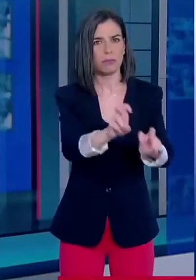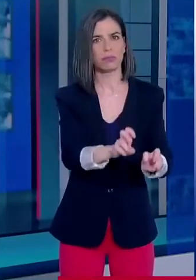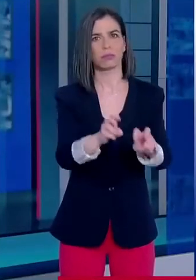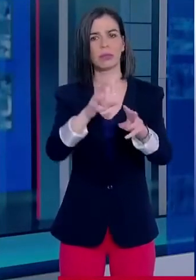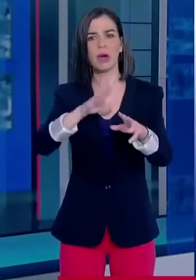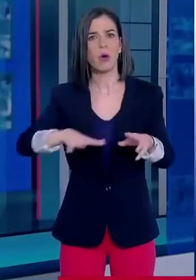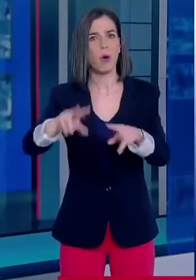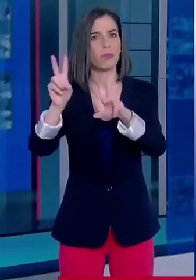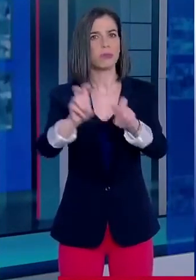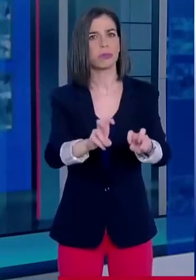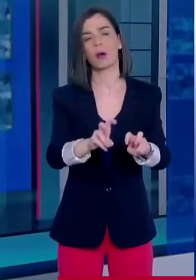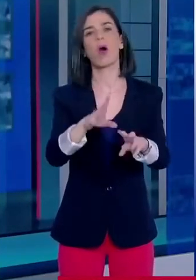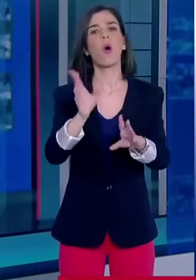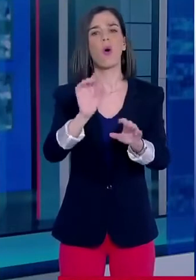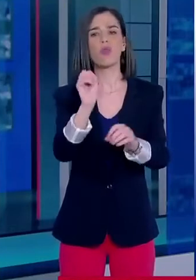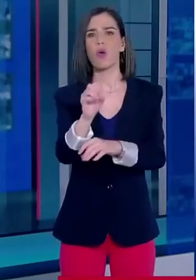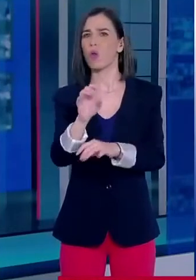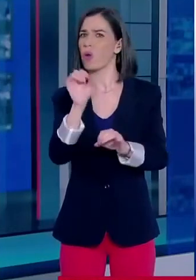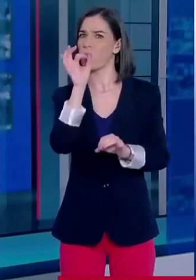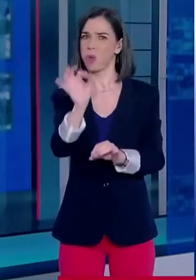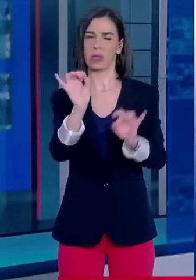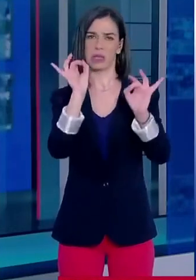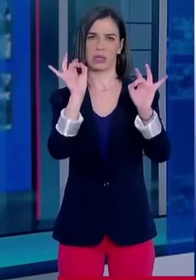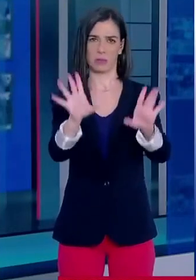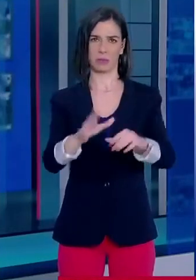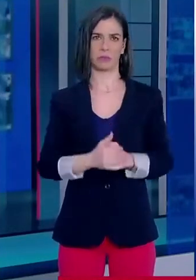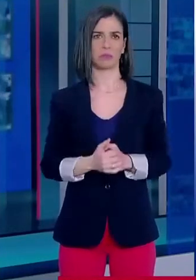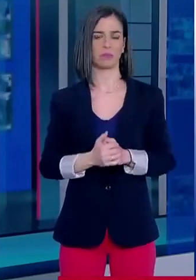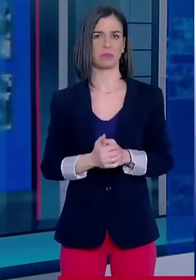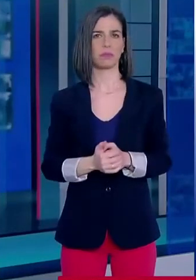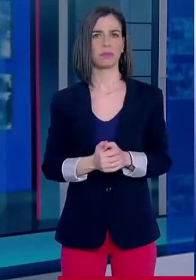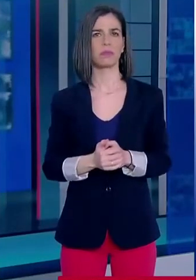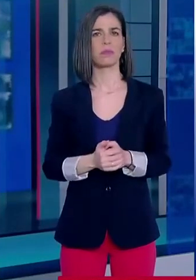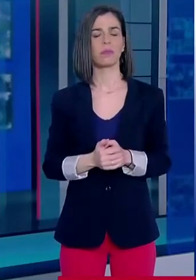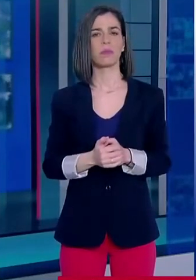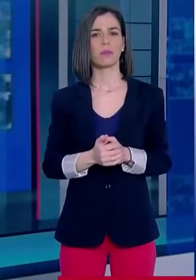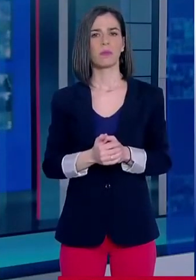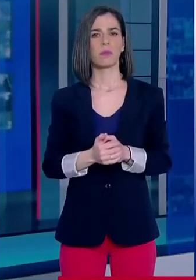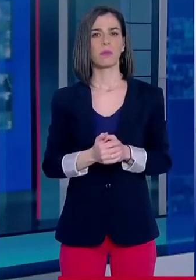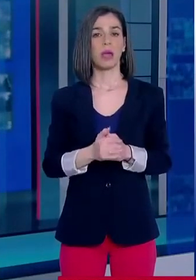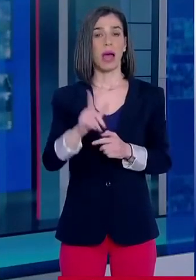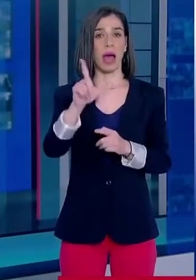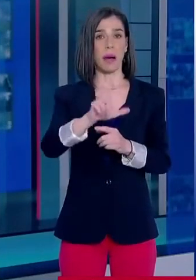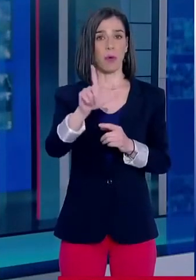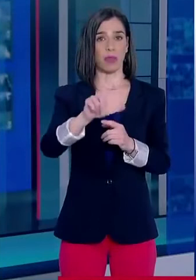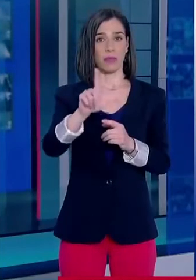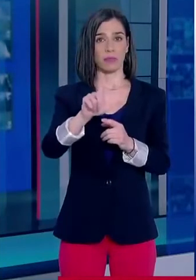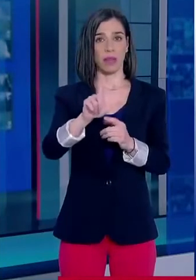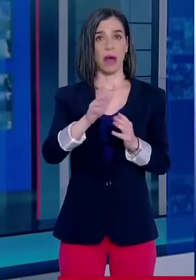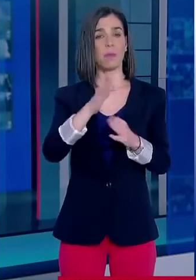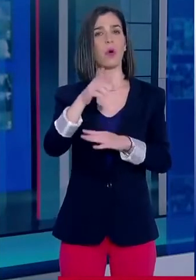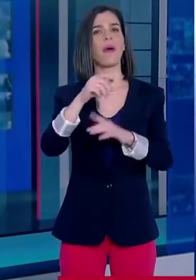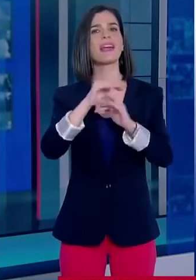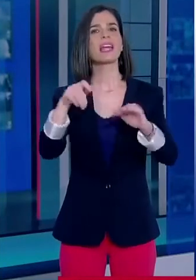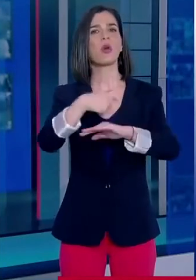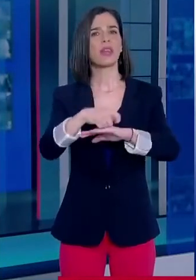εγγράφων. Καμία έκπτωση σε κανέναν. Επίσης, να ενημερώσω ότι η μετακίνηση από Δευτέρα προς τα ειρηνοδικεία και